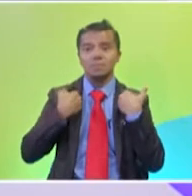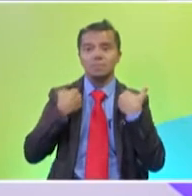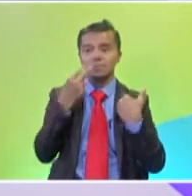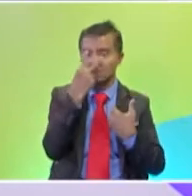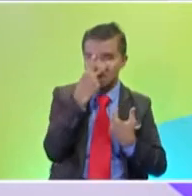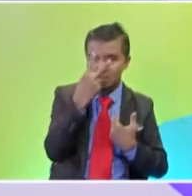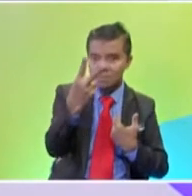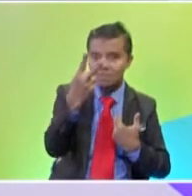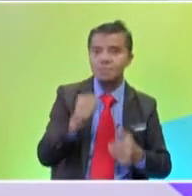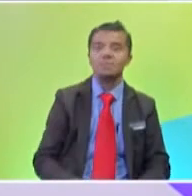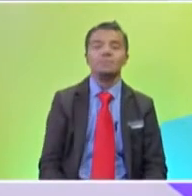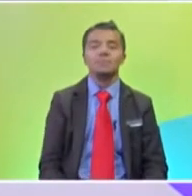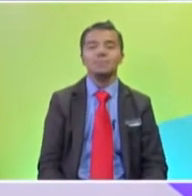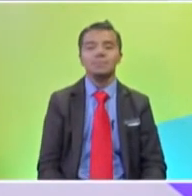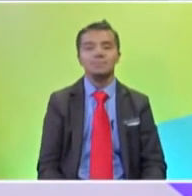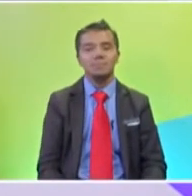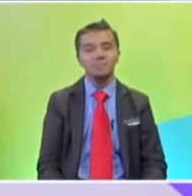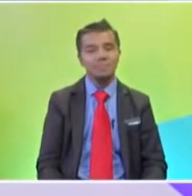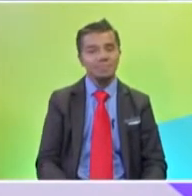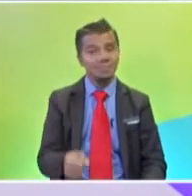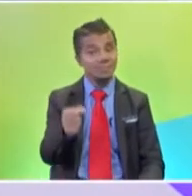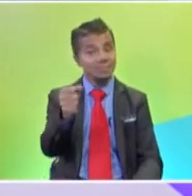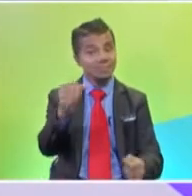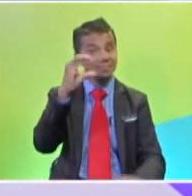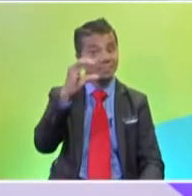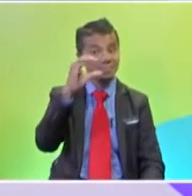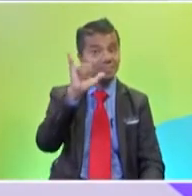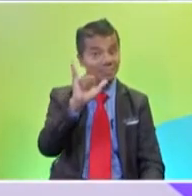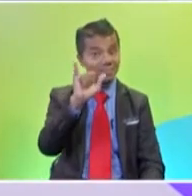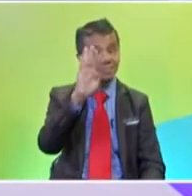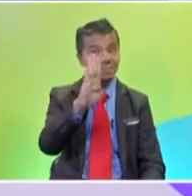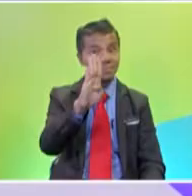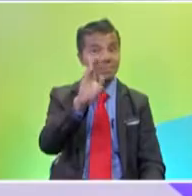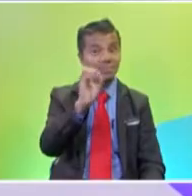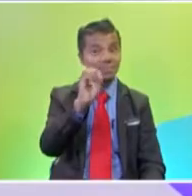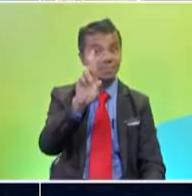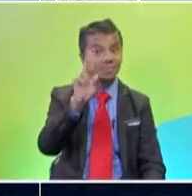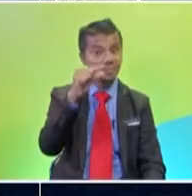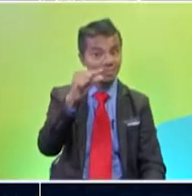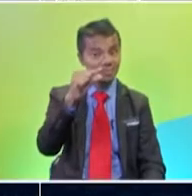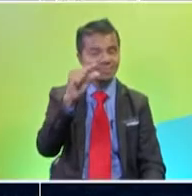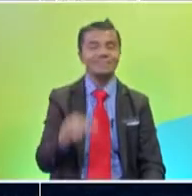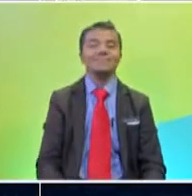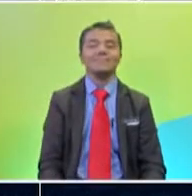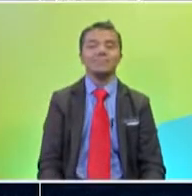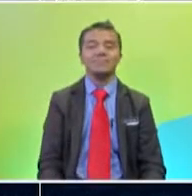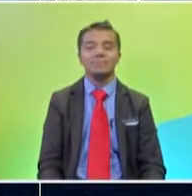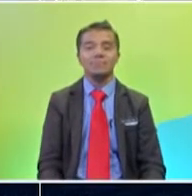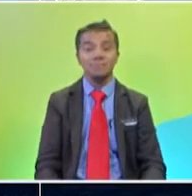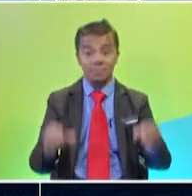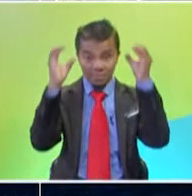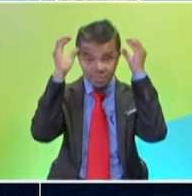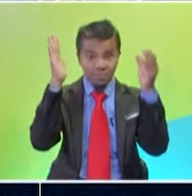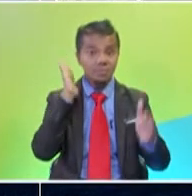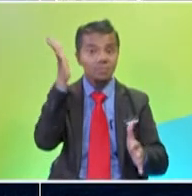sebut tentang cyborg. Mungkin anak-anak ada yang pernah dengar, ada yang tak pernah dengar. Jadi cikgu nak beritahu